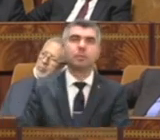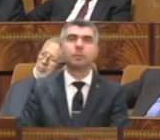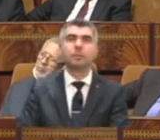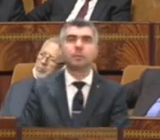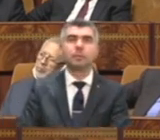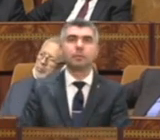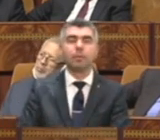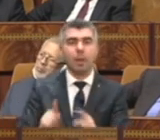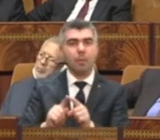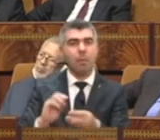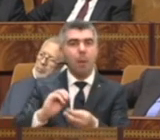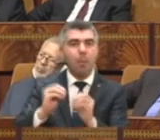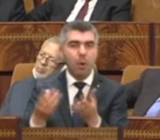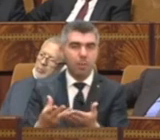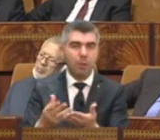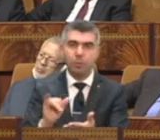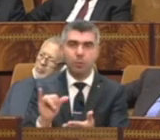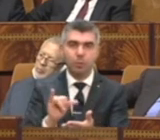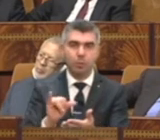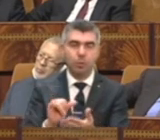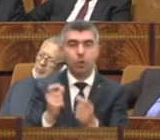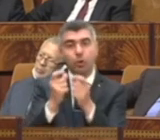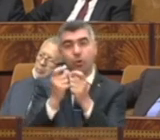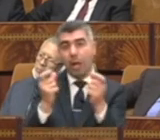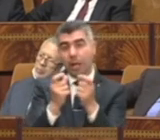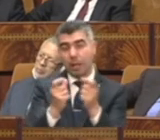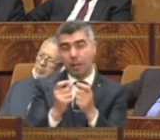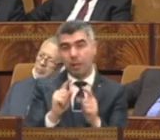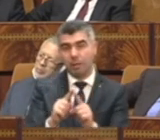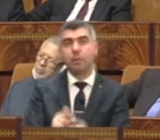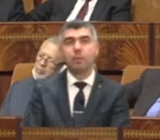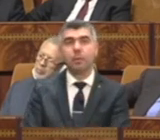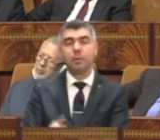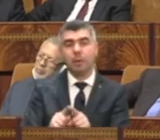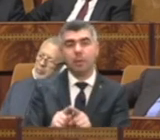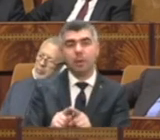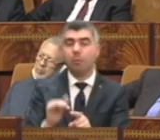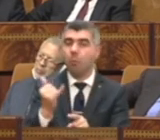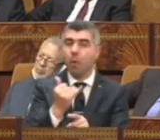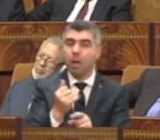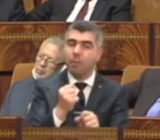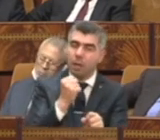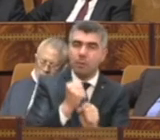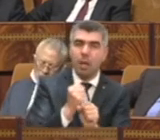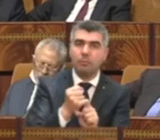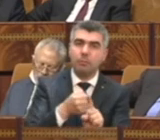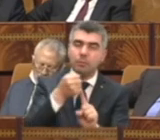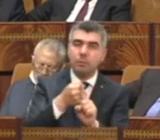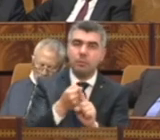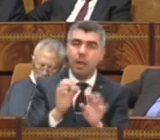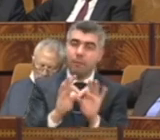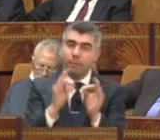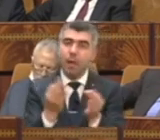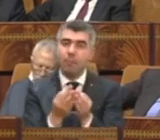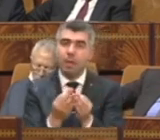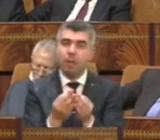يخص المشكل هو ان شركات العمران خصها باش تبدا بالتنفيذ، لان مجموعه من العائلات اللي تنتظروا السيده